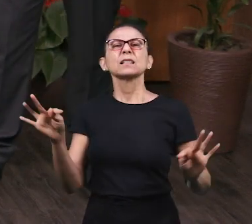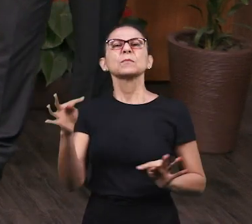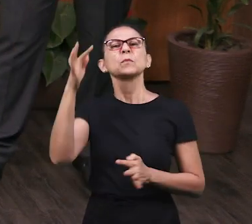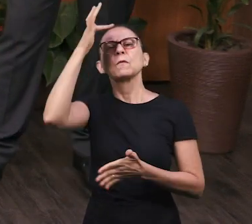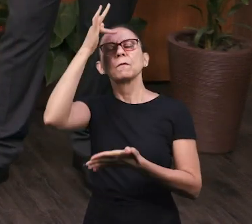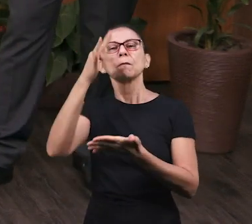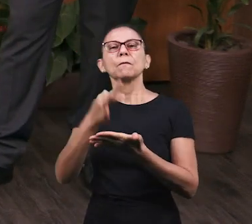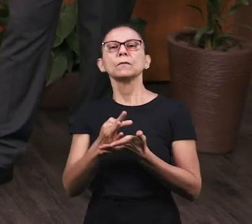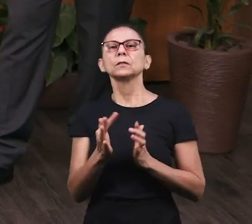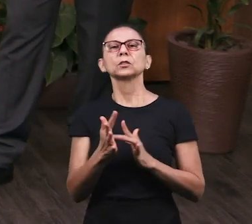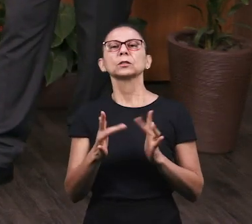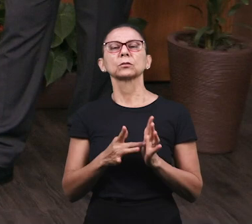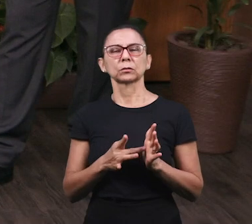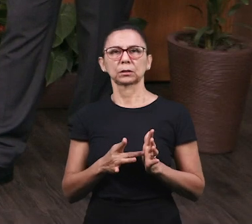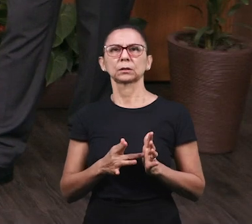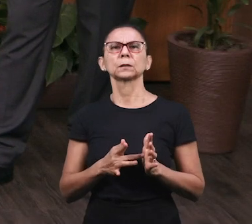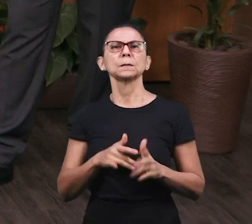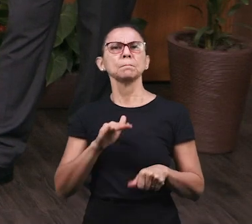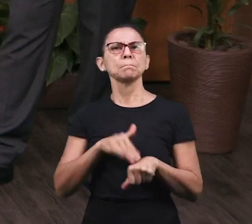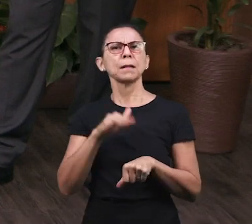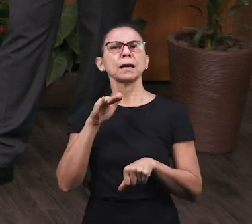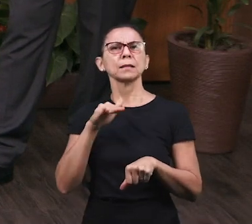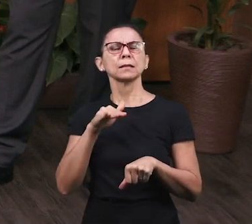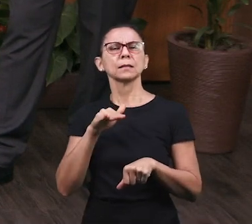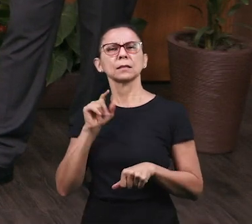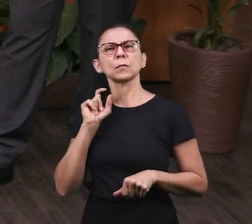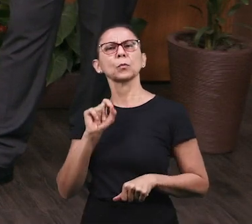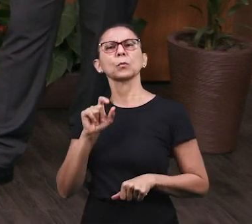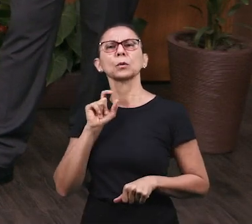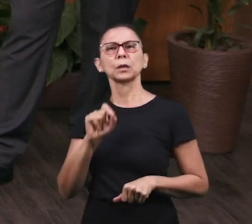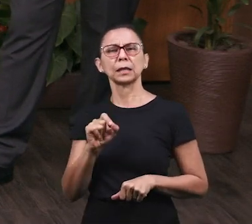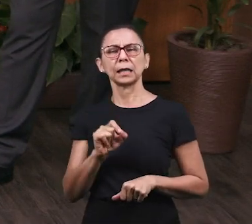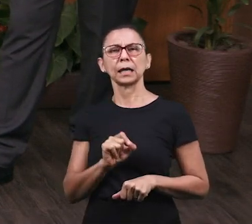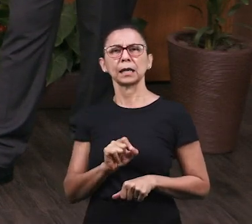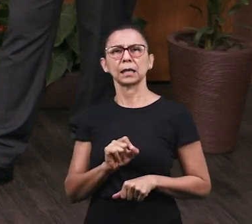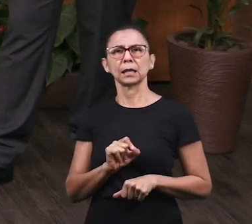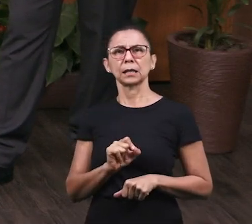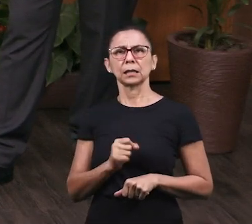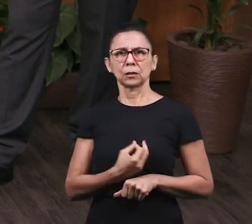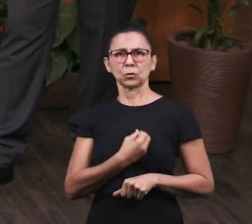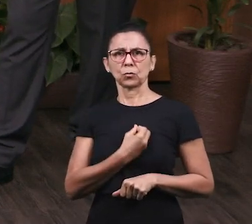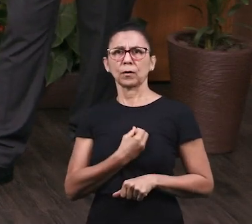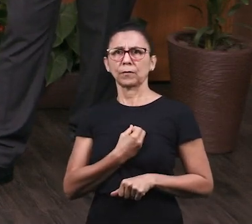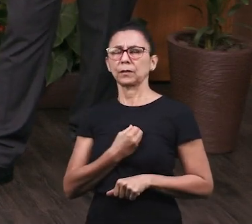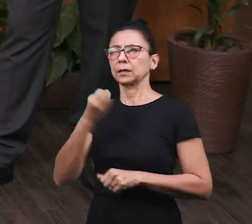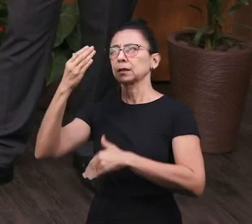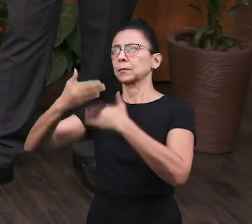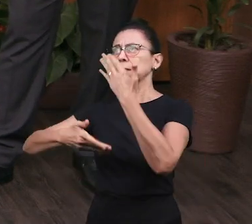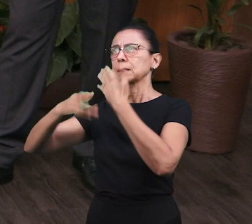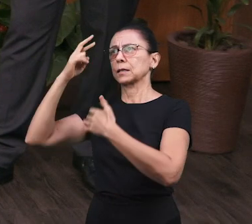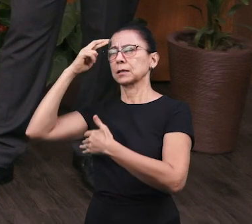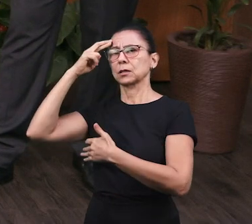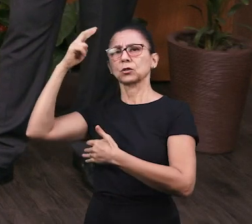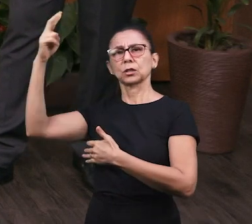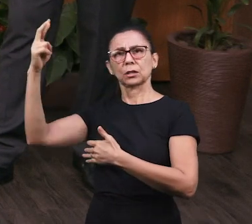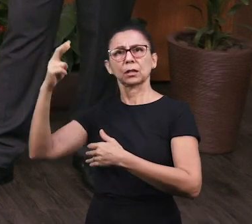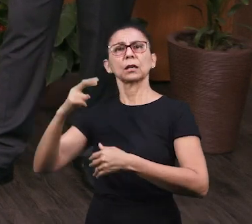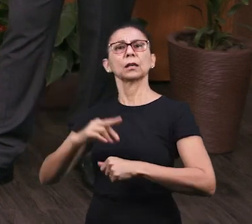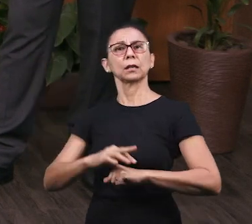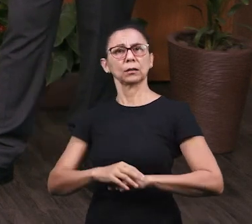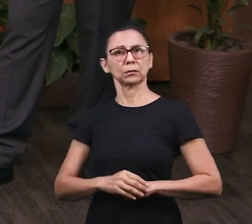seulement cela, de l'instrumentalité dans la présence de Dieu. Et le cœur pur représente une